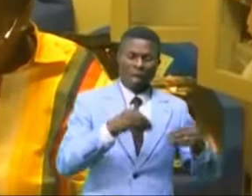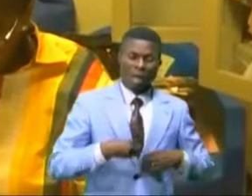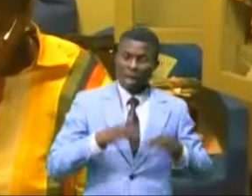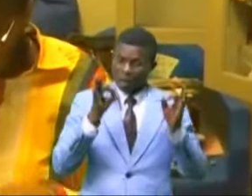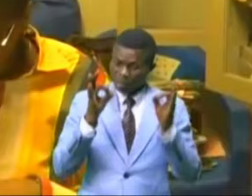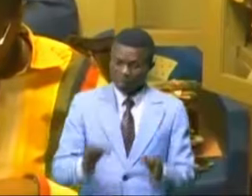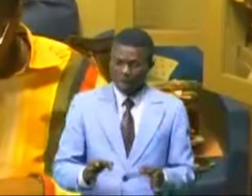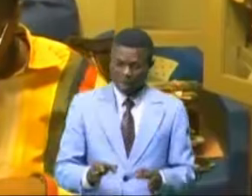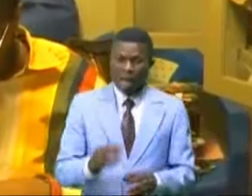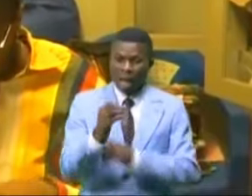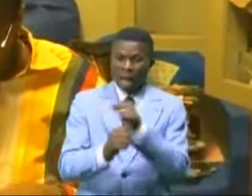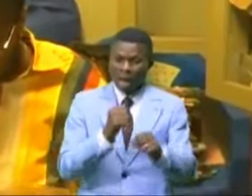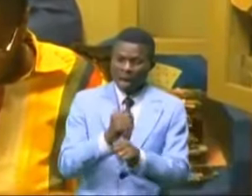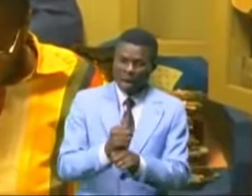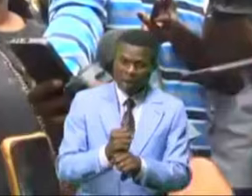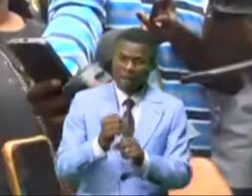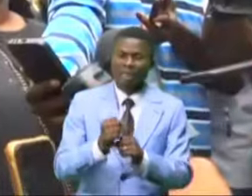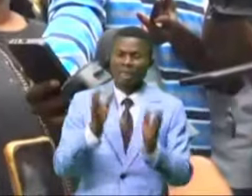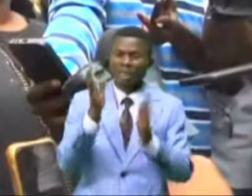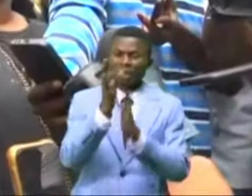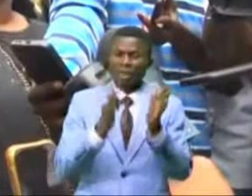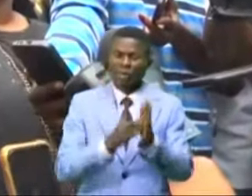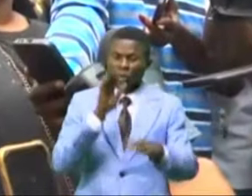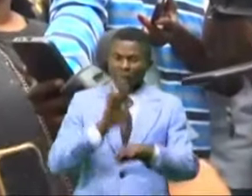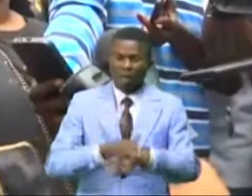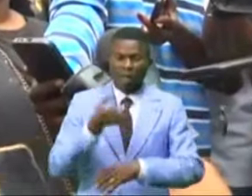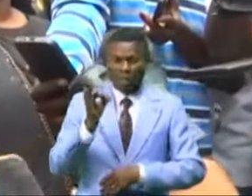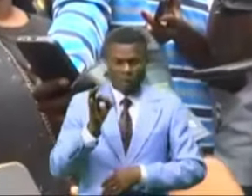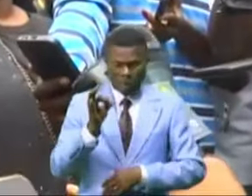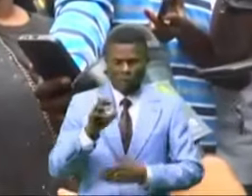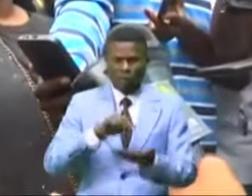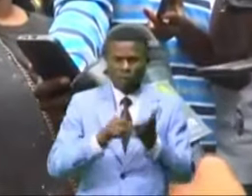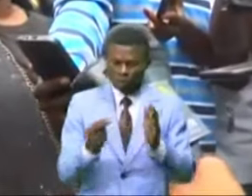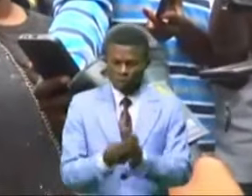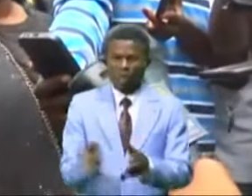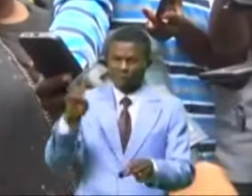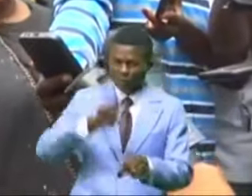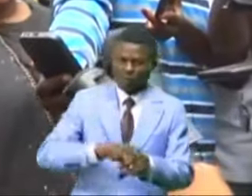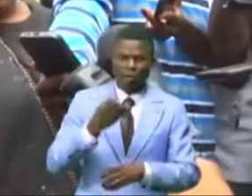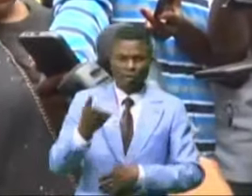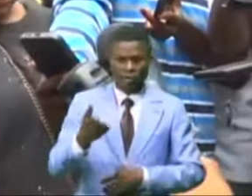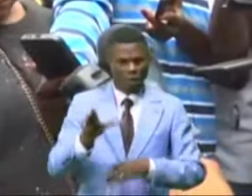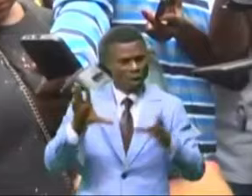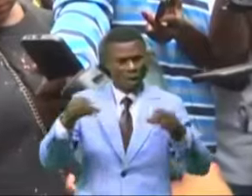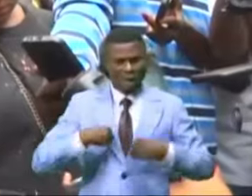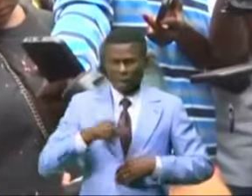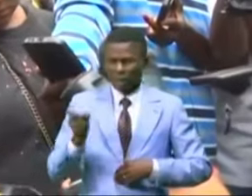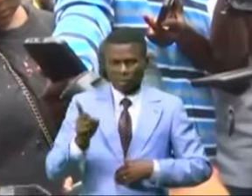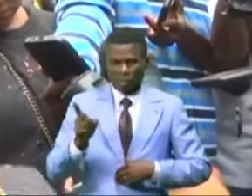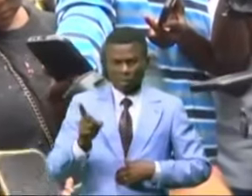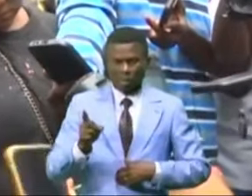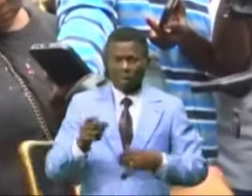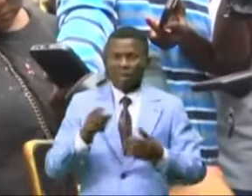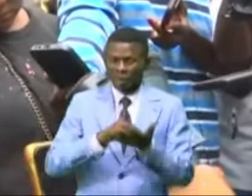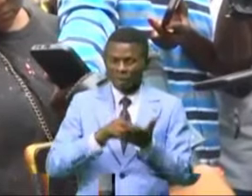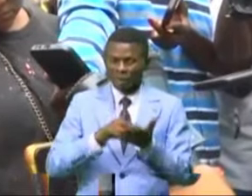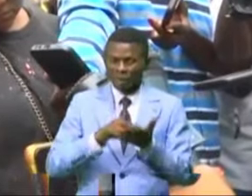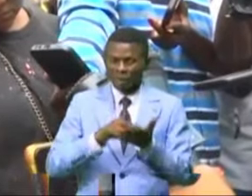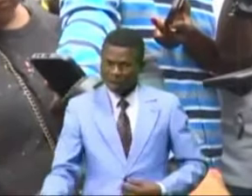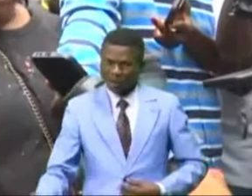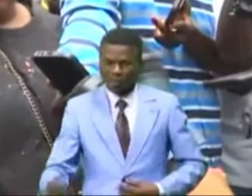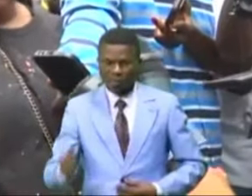mineure, en droit nous disons qu'elle n'a pas encore la pensée de réfléchir entre les bien et les mal. Donc elle peut